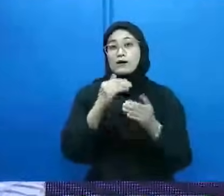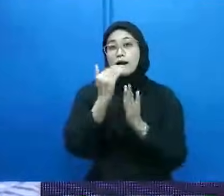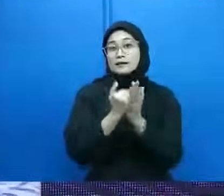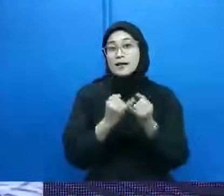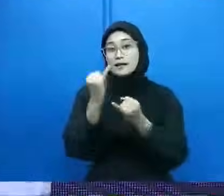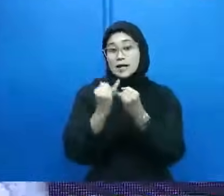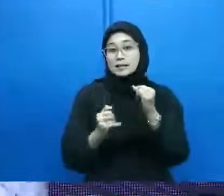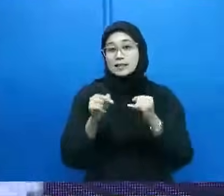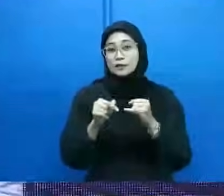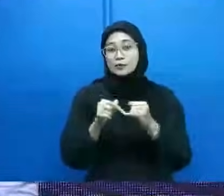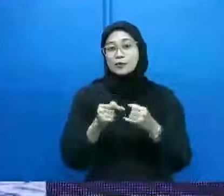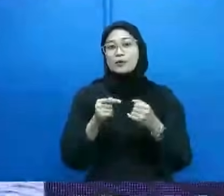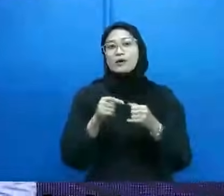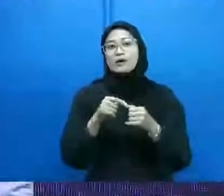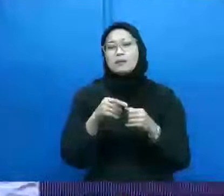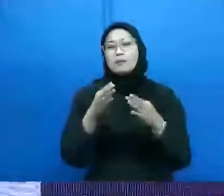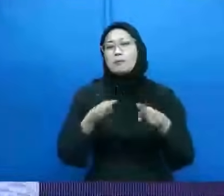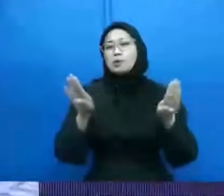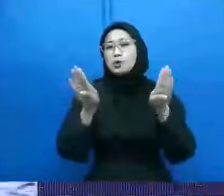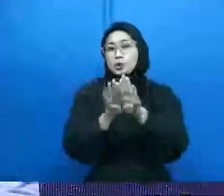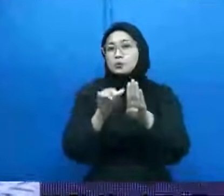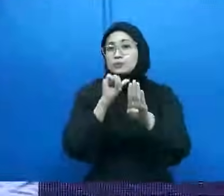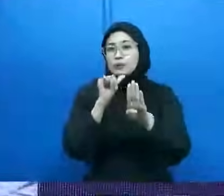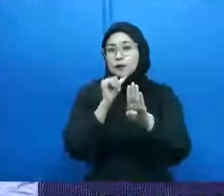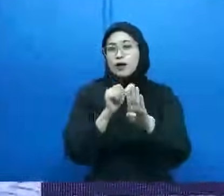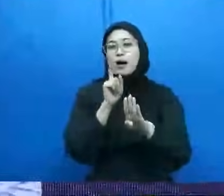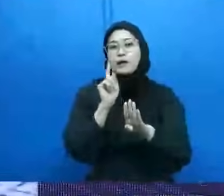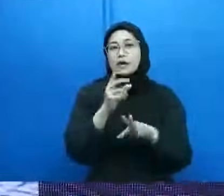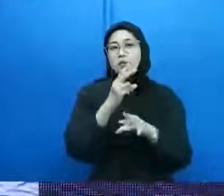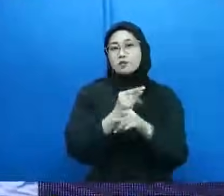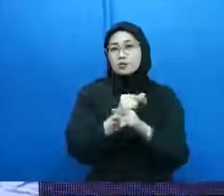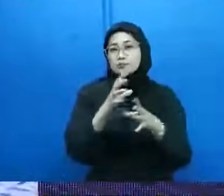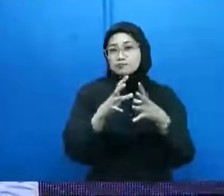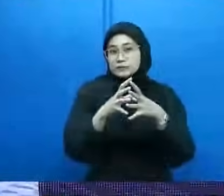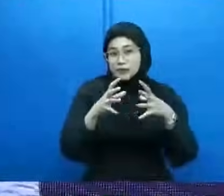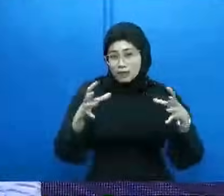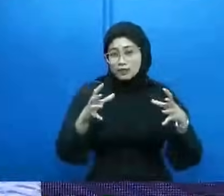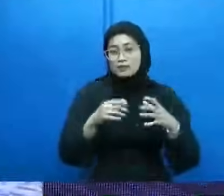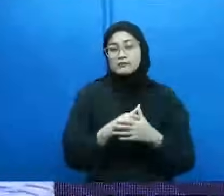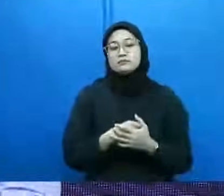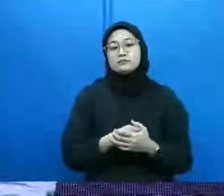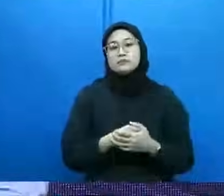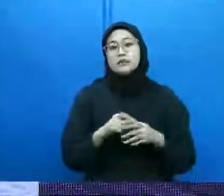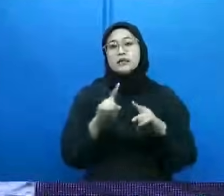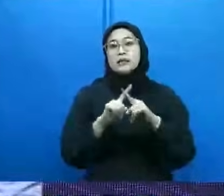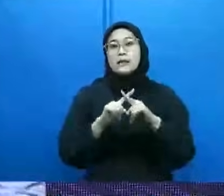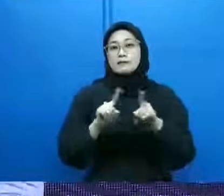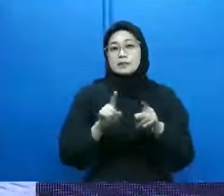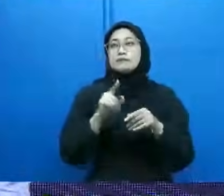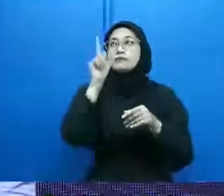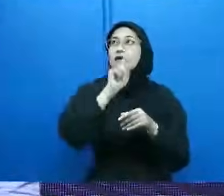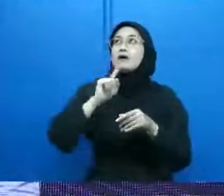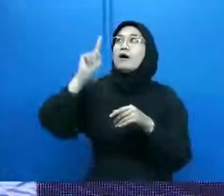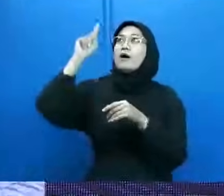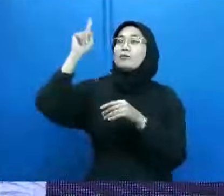akan ditutup dengan 2 guru besar kita yang akan tampil bersamaan. Tapi Allah, kita tidak bisa memaksakan apa-apa,